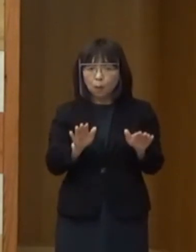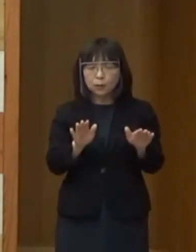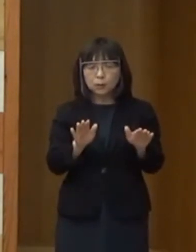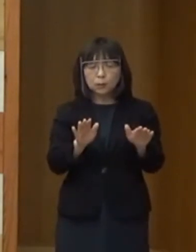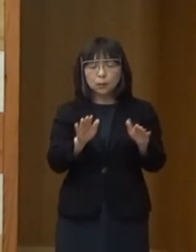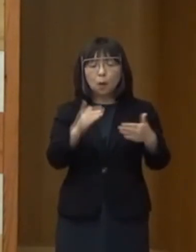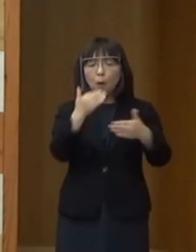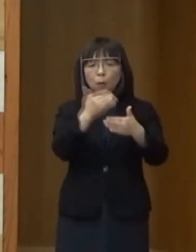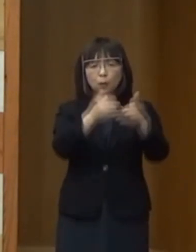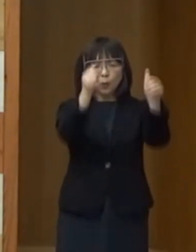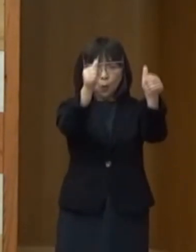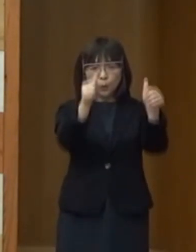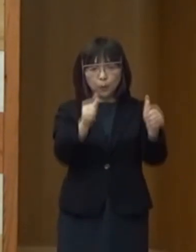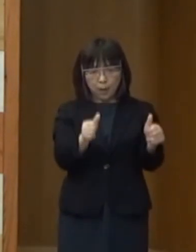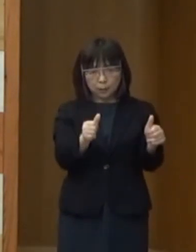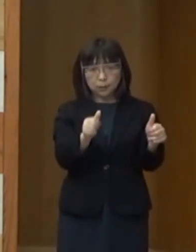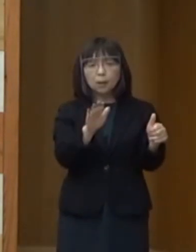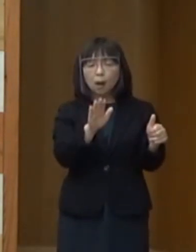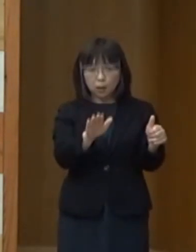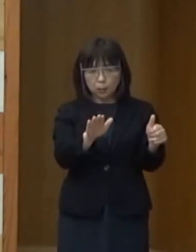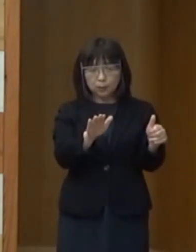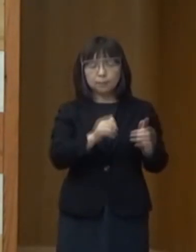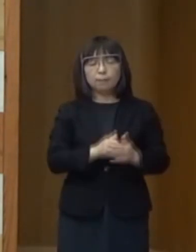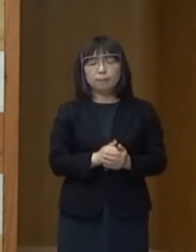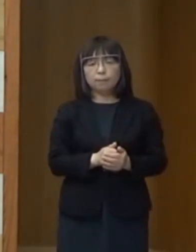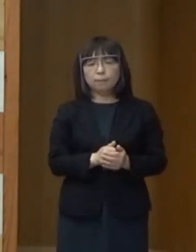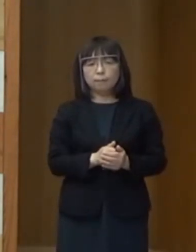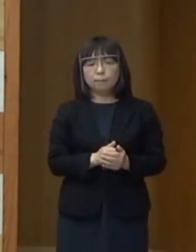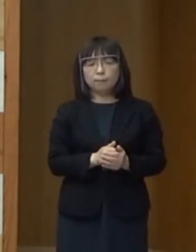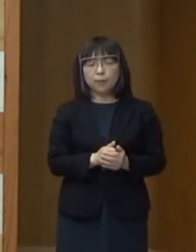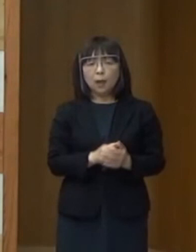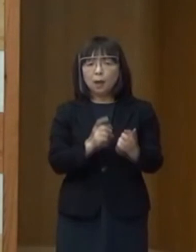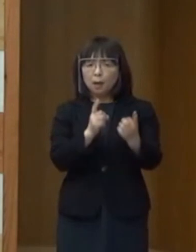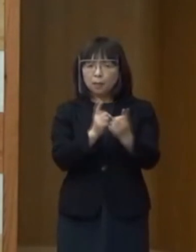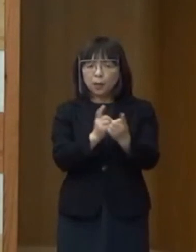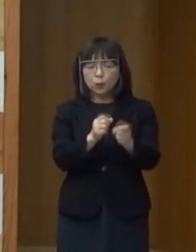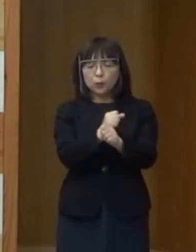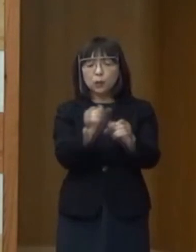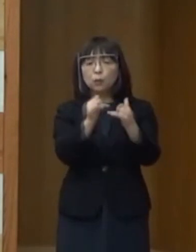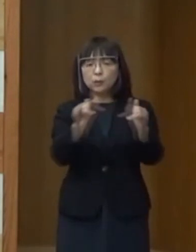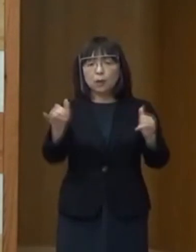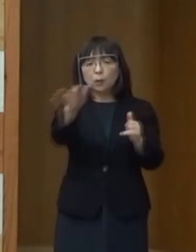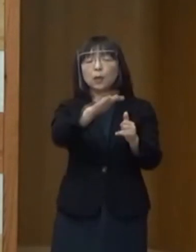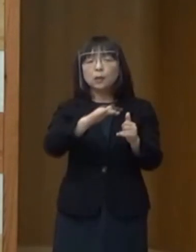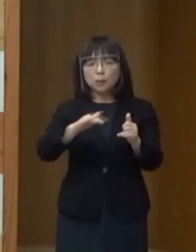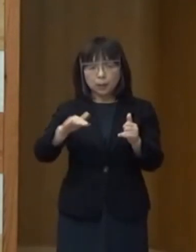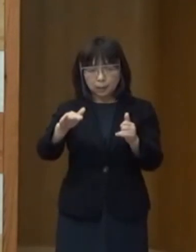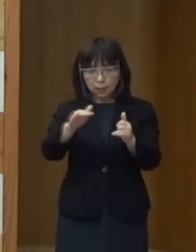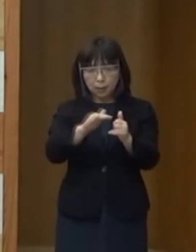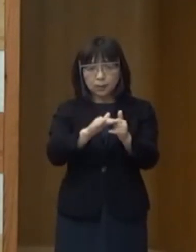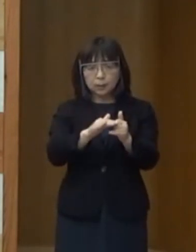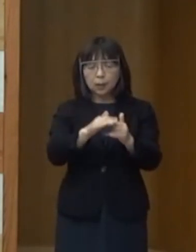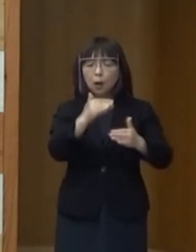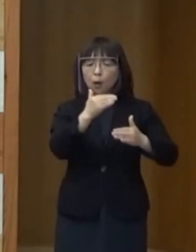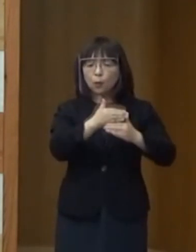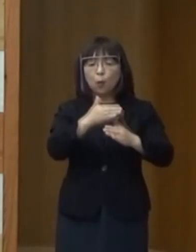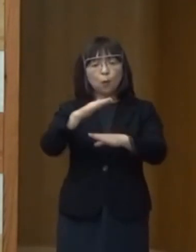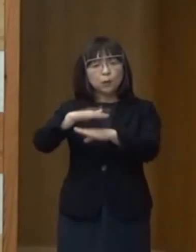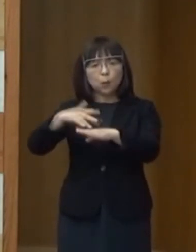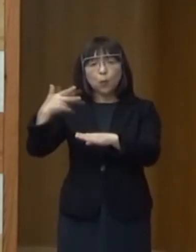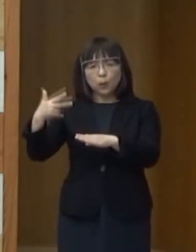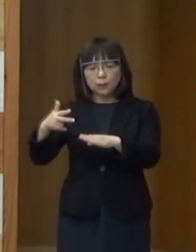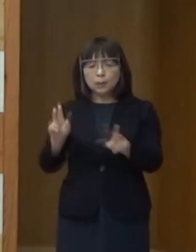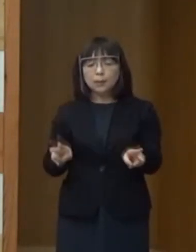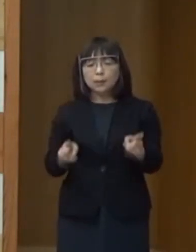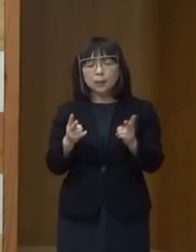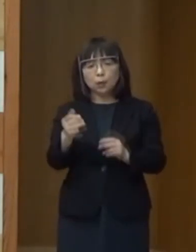道のホームページに掲載をさせていただきますとともに、対象となる事業者の皆様に対し、道と札幌市では専